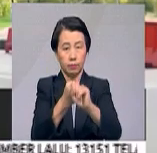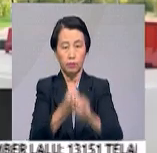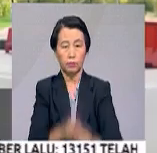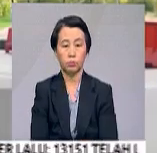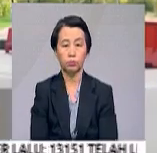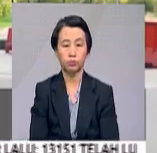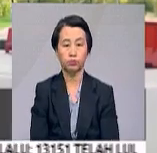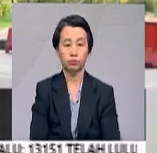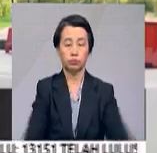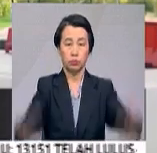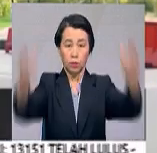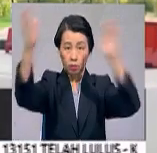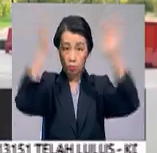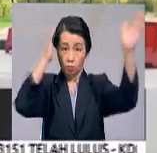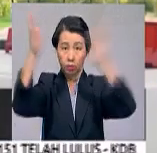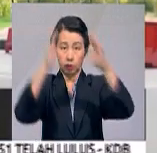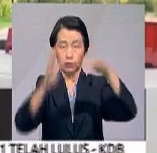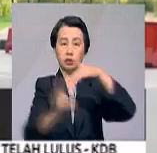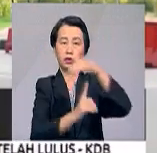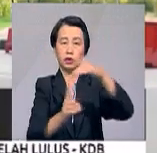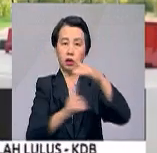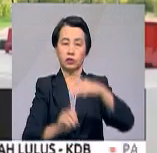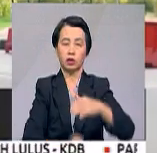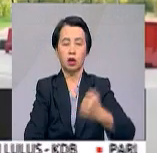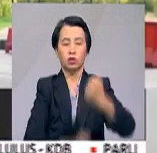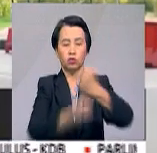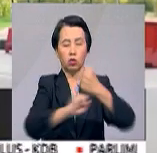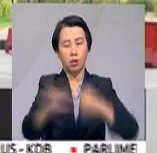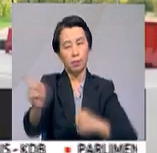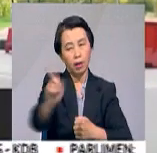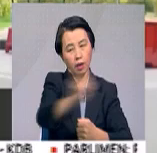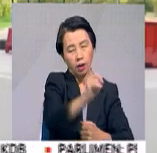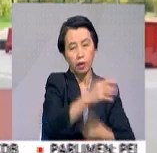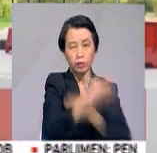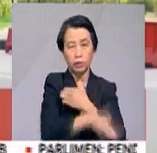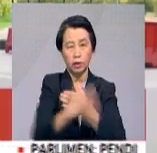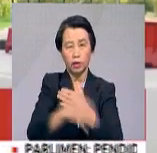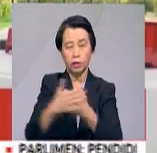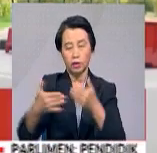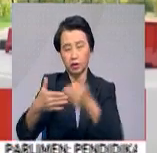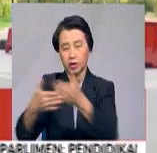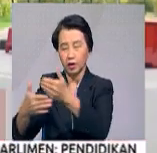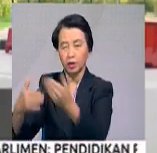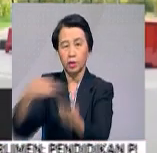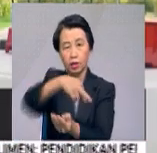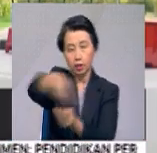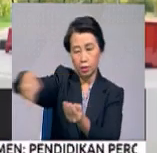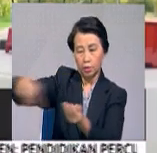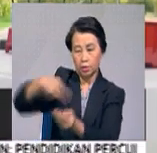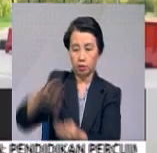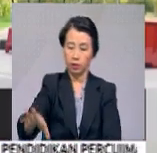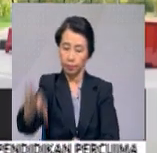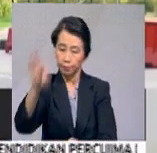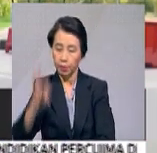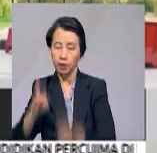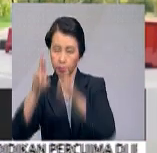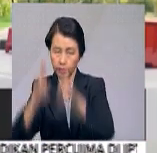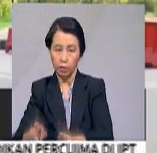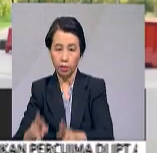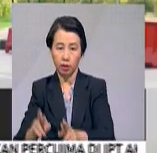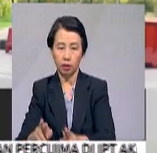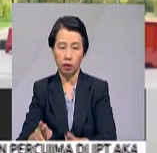Malaysia secara dasarnya menyokong mana-mana kepimpinan negara jiran serantau yang dipilih oleh rakyat sesebuah negara